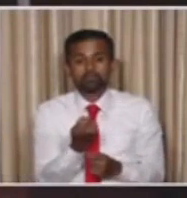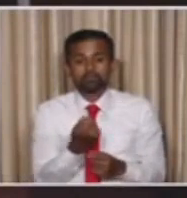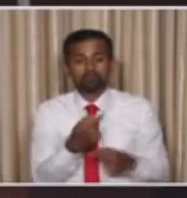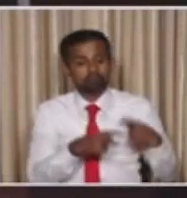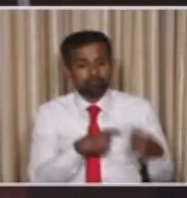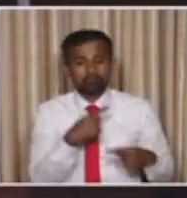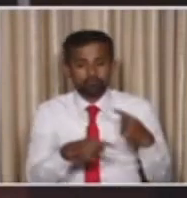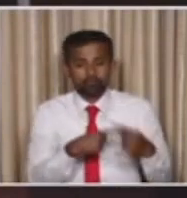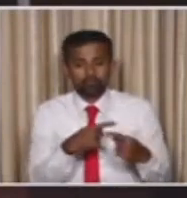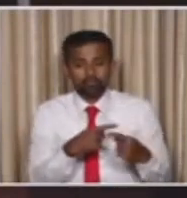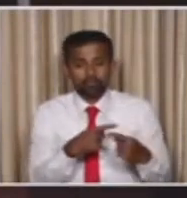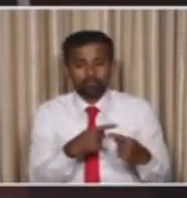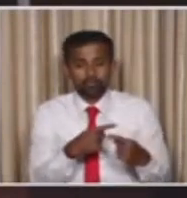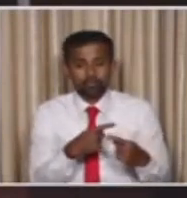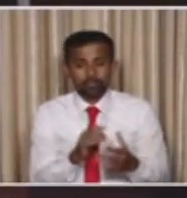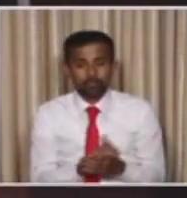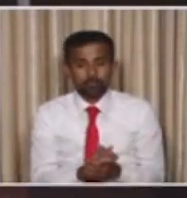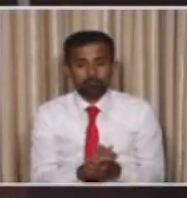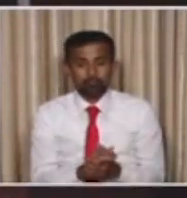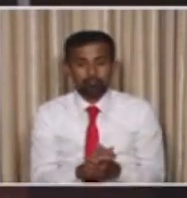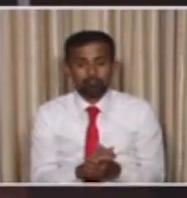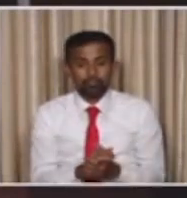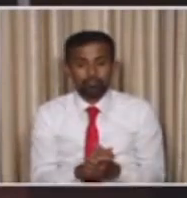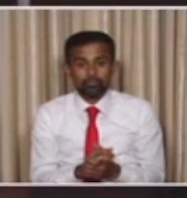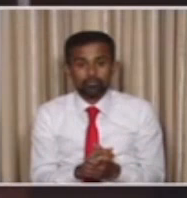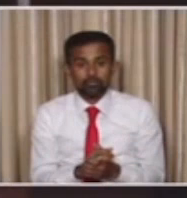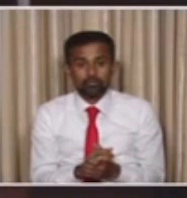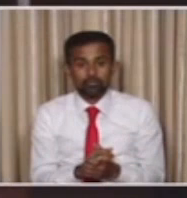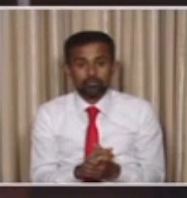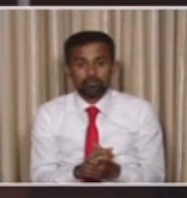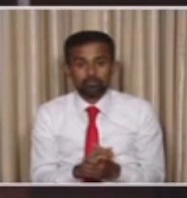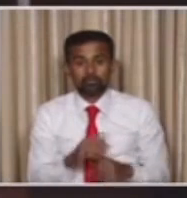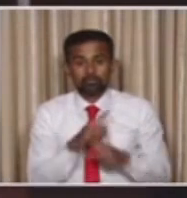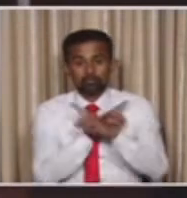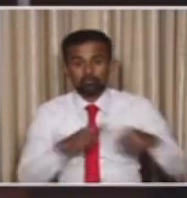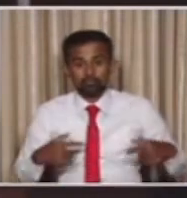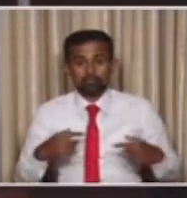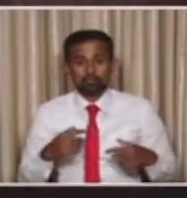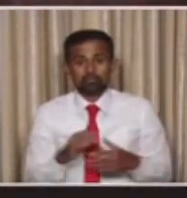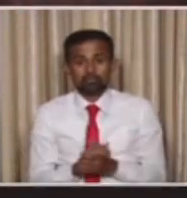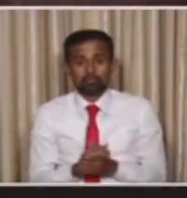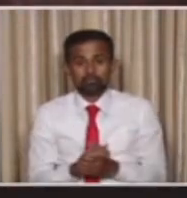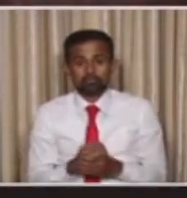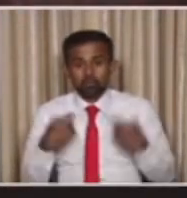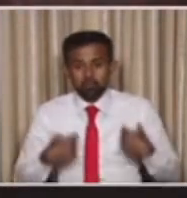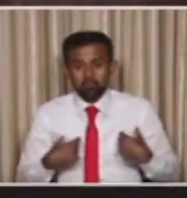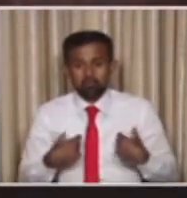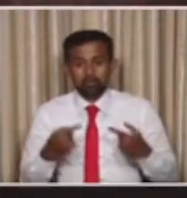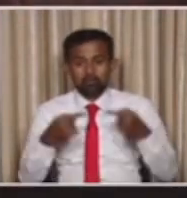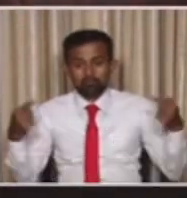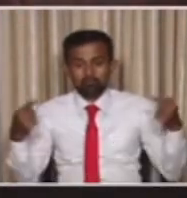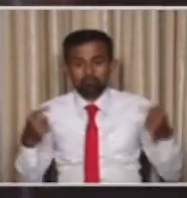දිගටම මේ අවුරුදු 30ක් රාජ්‍ය මිනිමරු තස්තවාදී කොටිය අවසන් කරපු මහින්ද රාජපක්ෂ මැතිතුමාලට